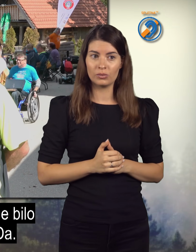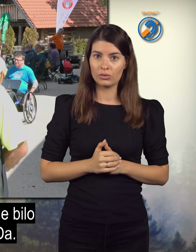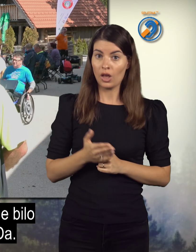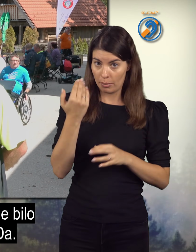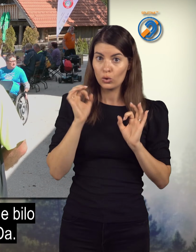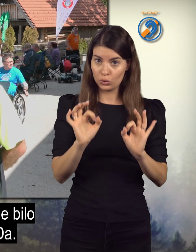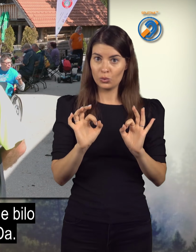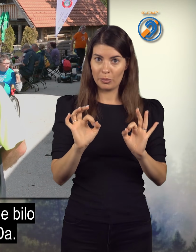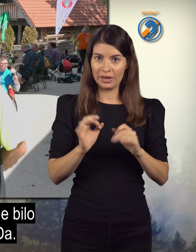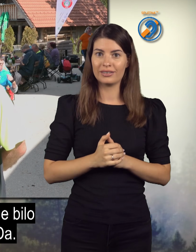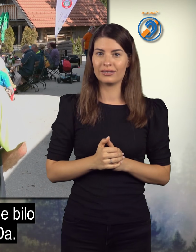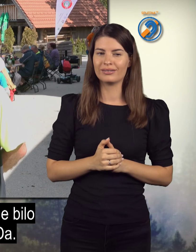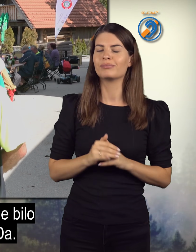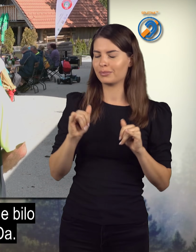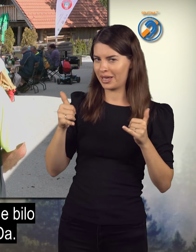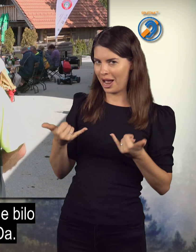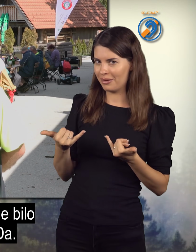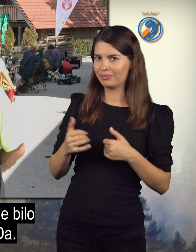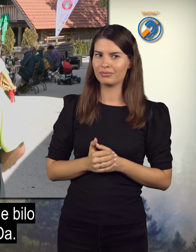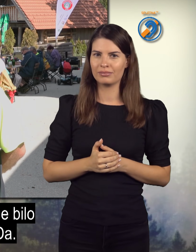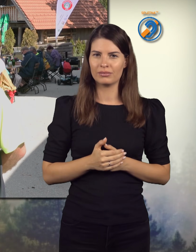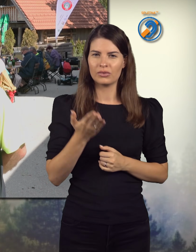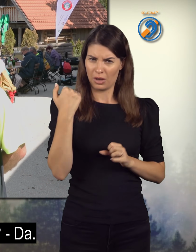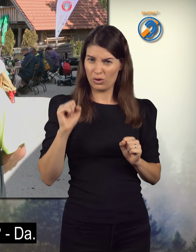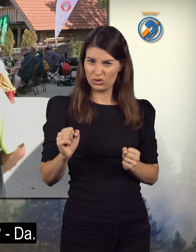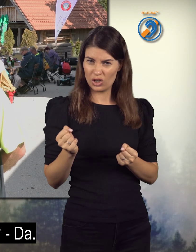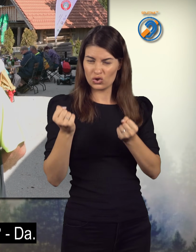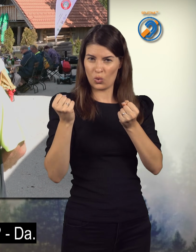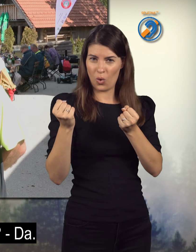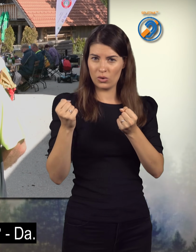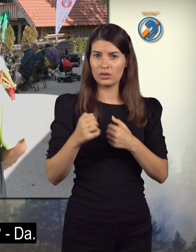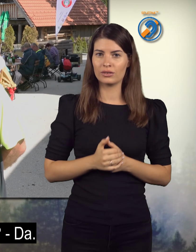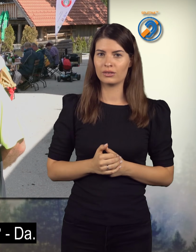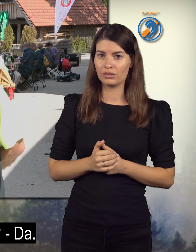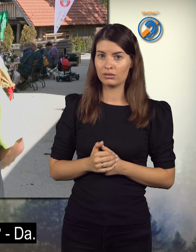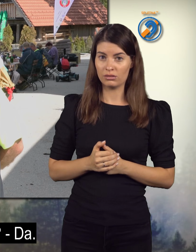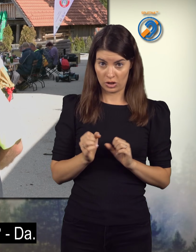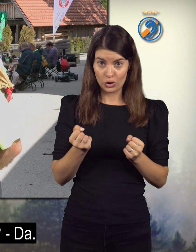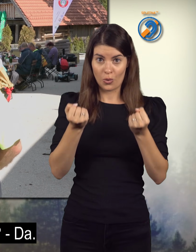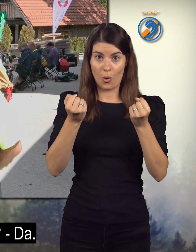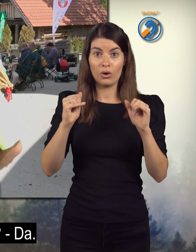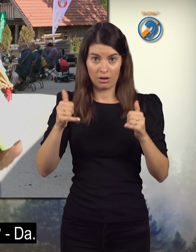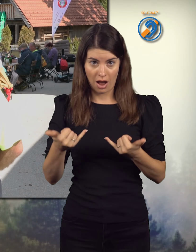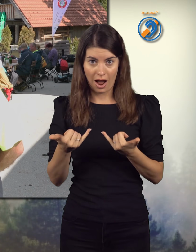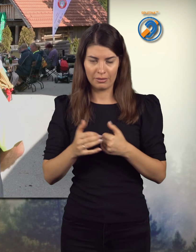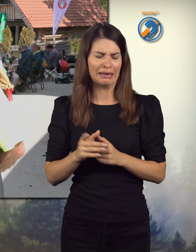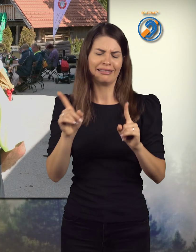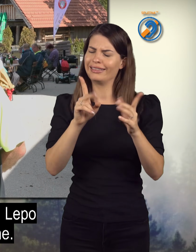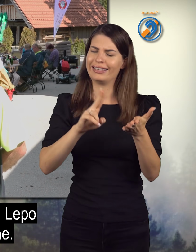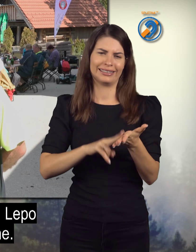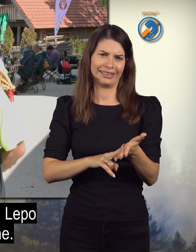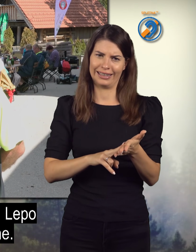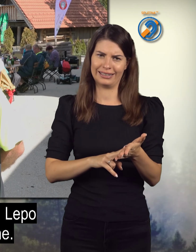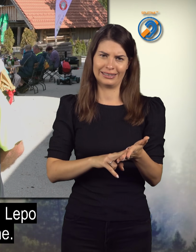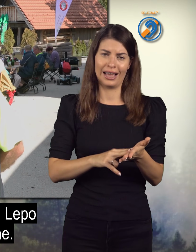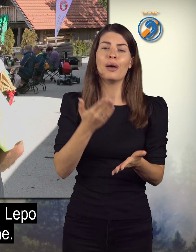Ja, super. Ja. Je bilo super? Pa, super. Je bilo? Je bilo težko? Ja, super. A? Ja. Težko je bilo? Ja,